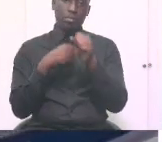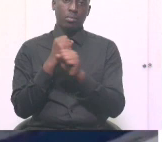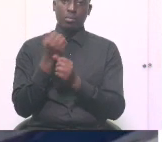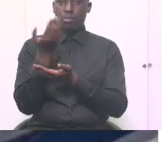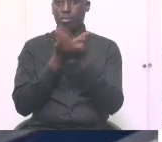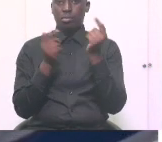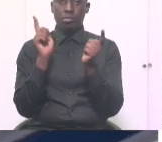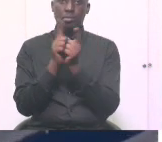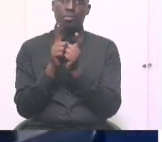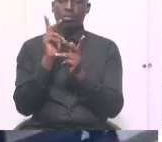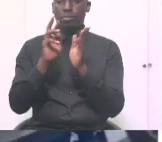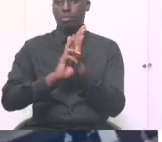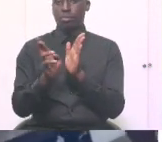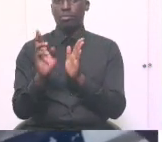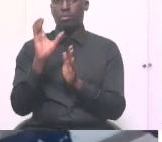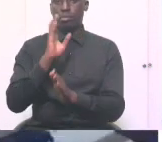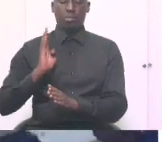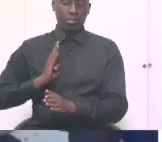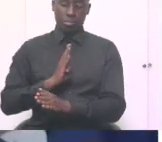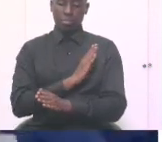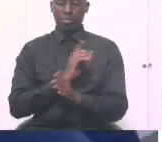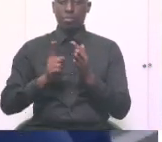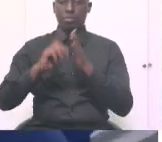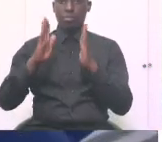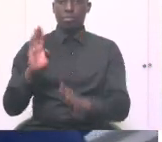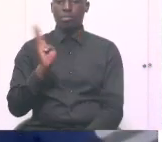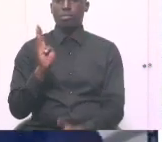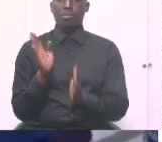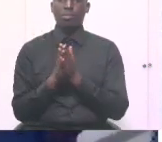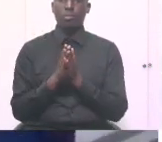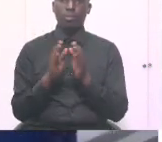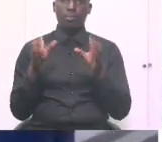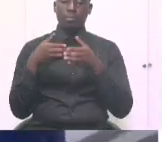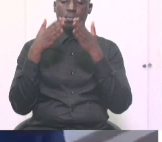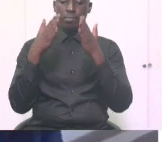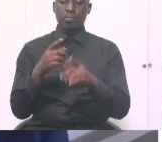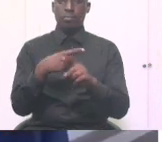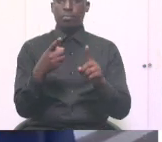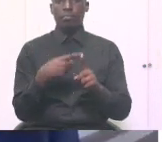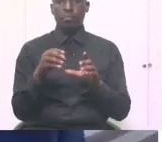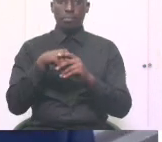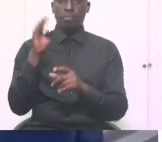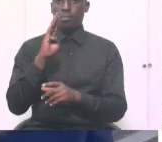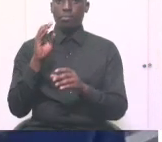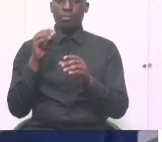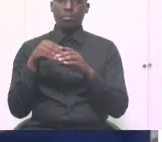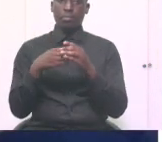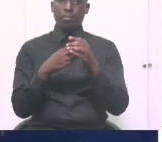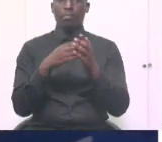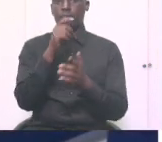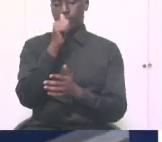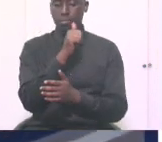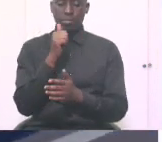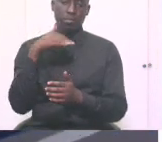biganiro byahuje abahagarariye komite z'impunzi z'abarundi hamwe n'itsinda ry'abayobozi batandukanye mu Burundi bari bayobowe